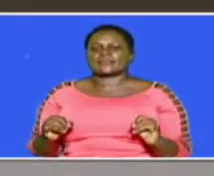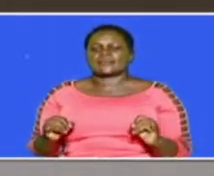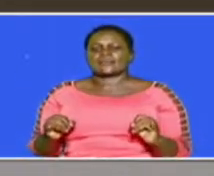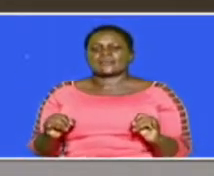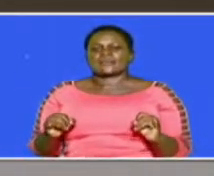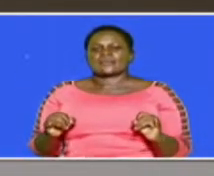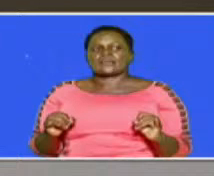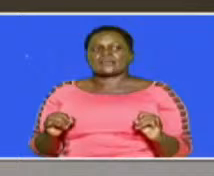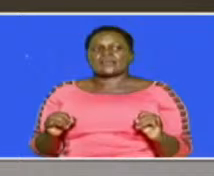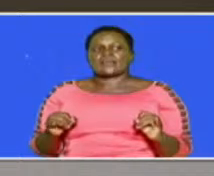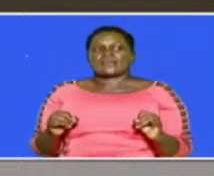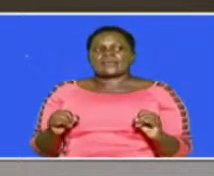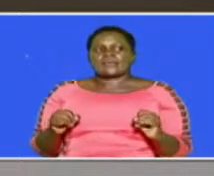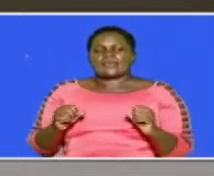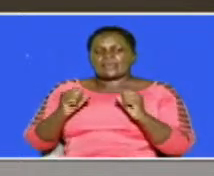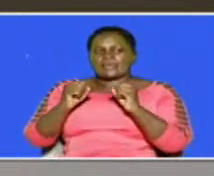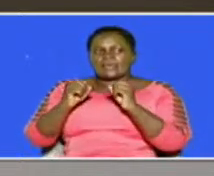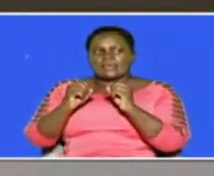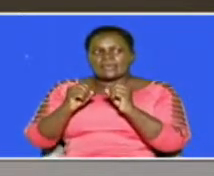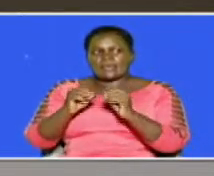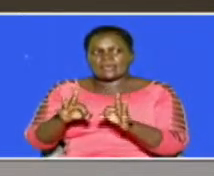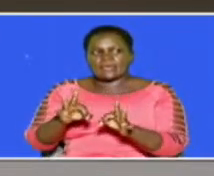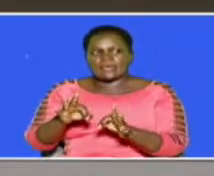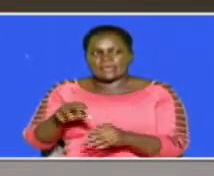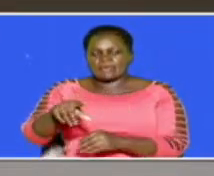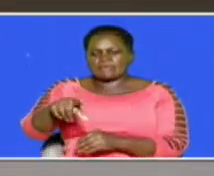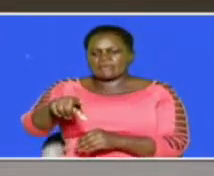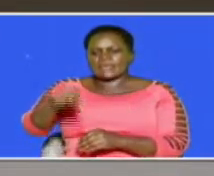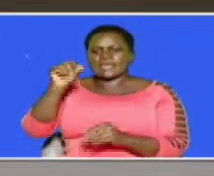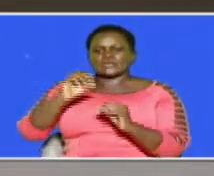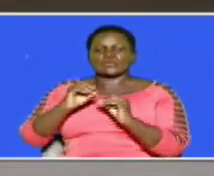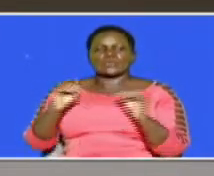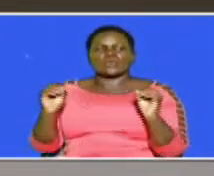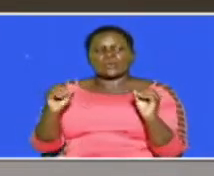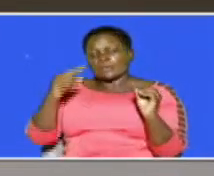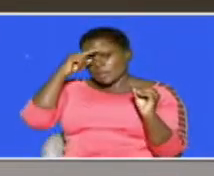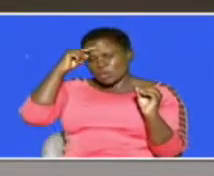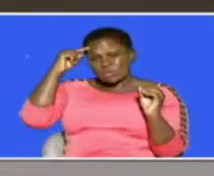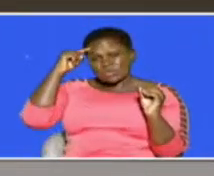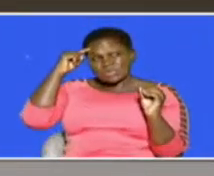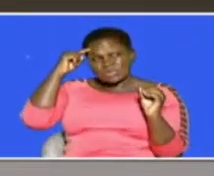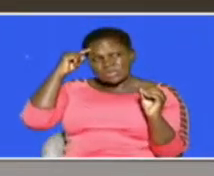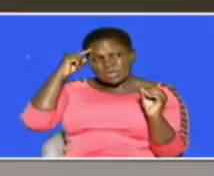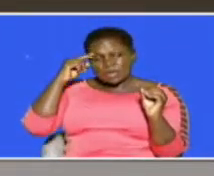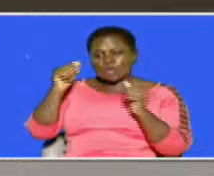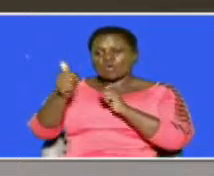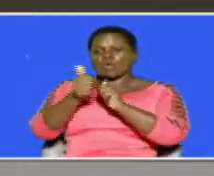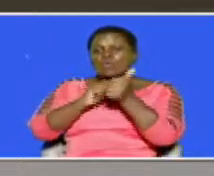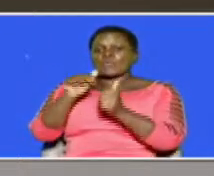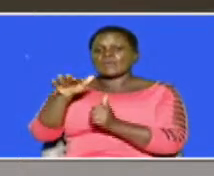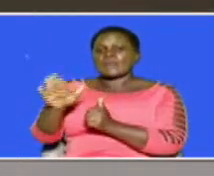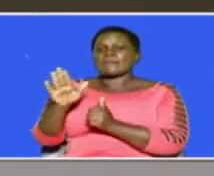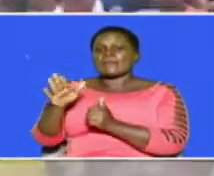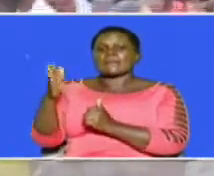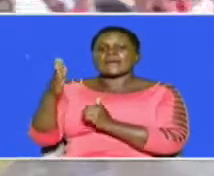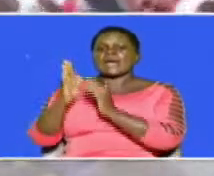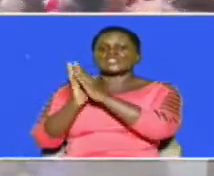Kama hata chaguliwa hakuna mtu ya kumaya. Kwa sababu yule mpisani wake mtu ya